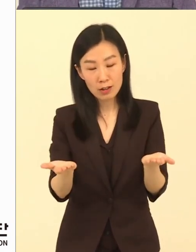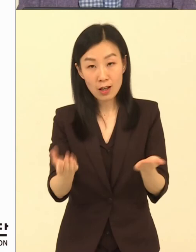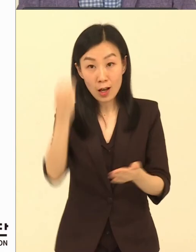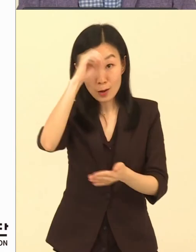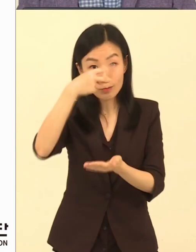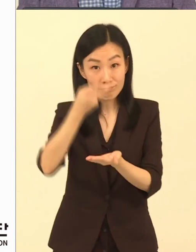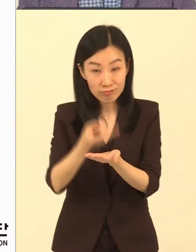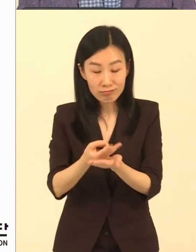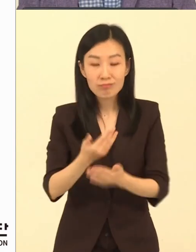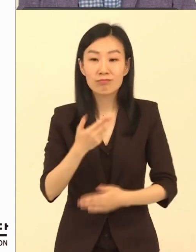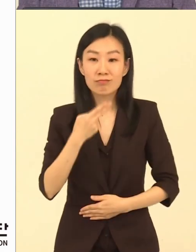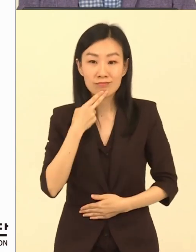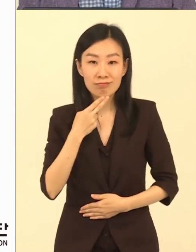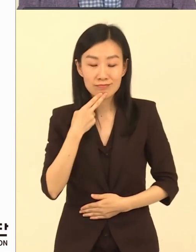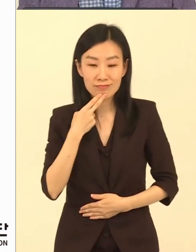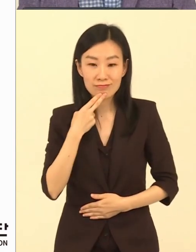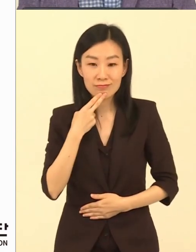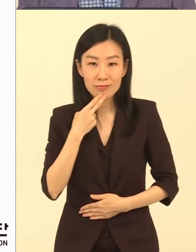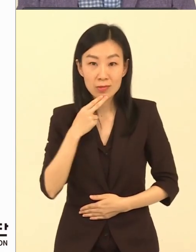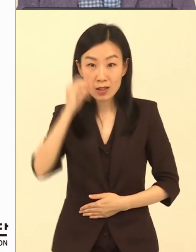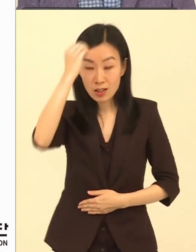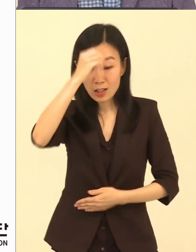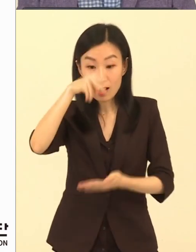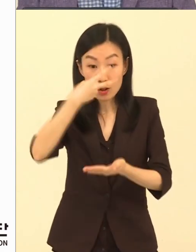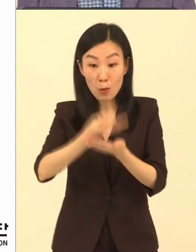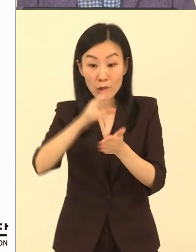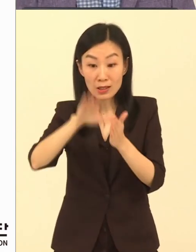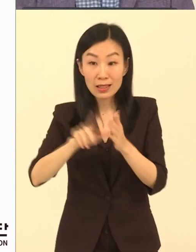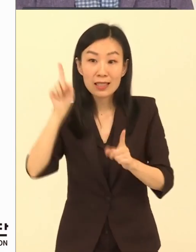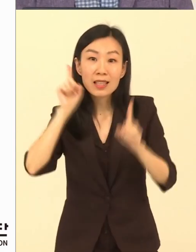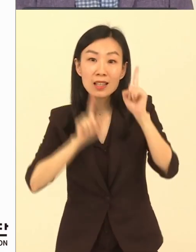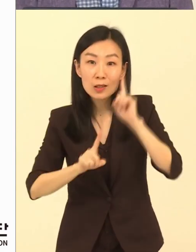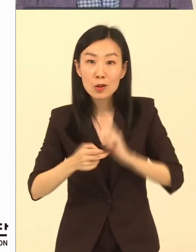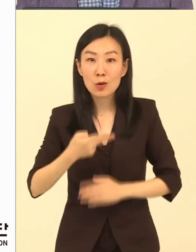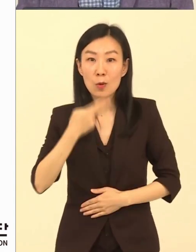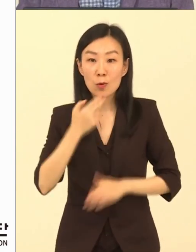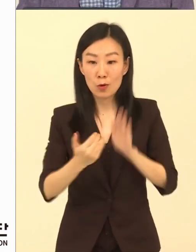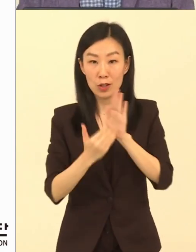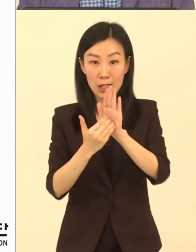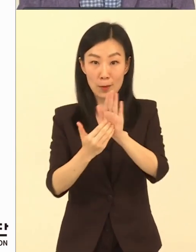가능하며 실신으로 인한 부상도 예방할 수가 있겠습니다.